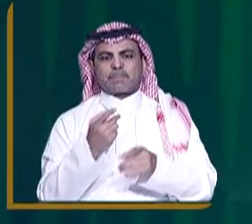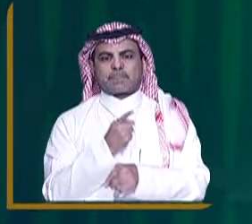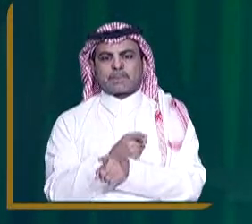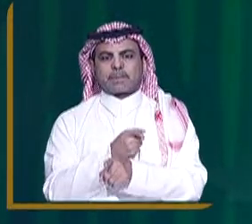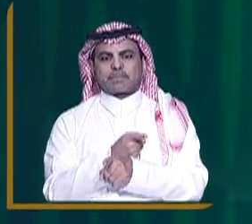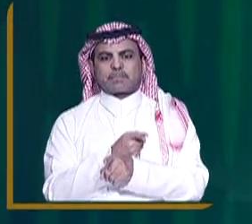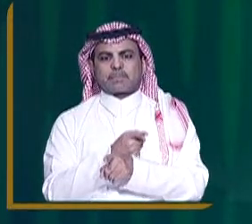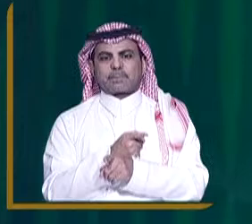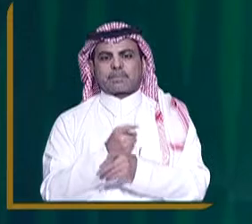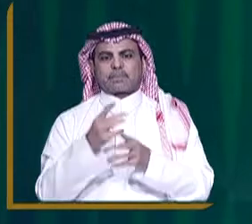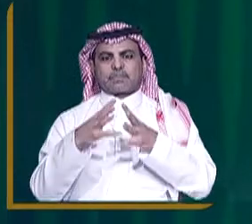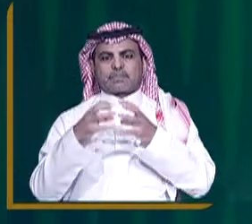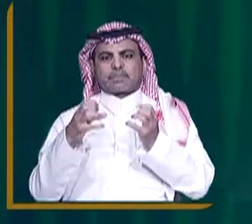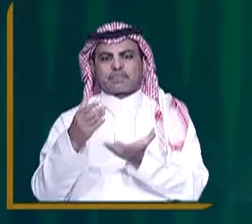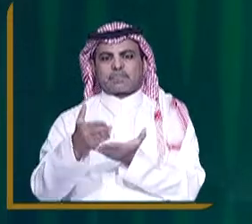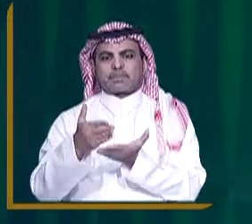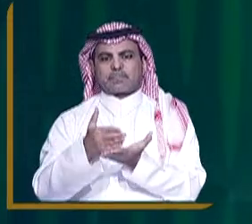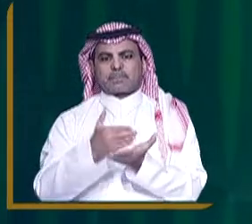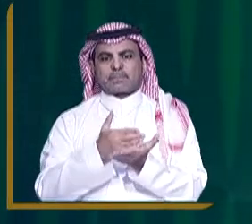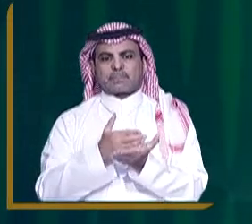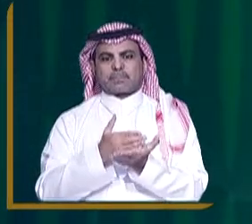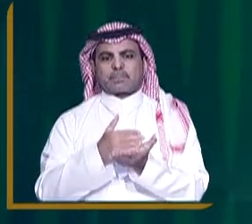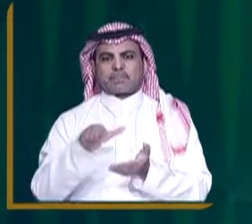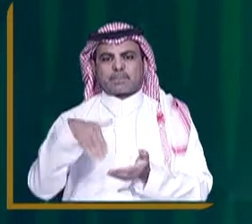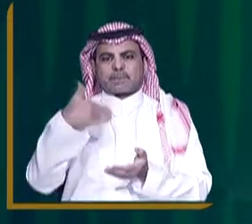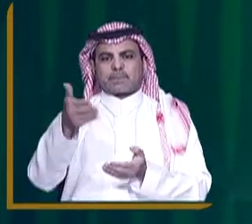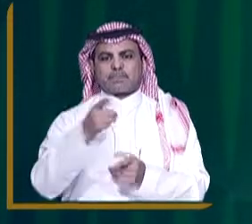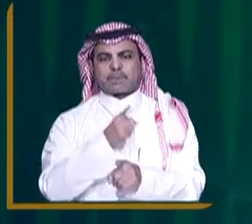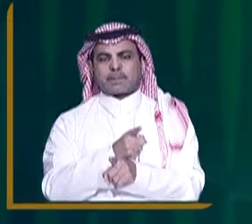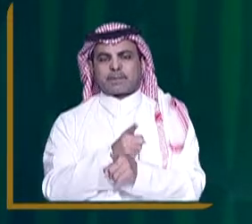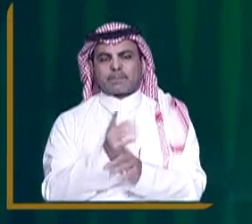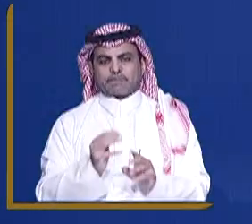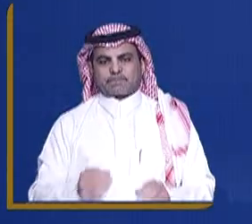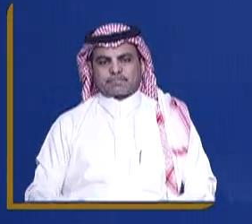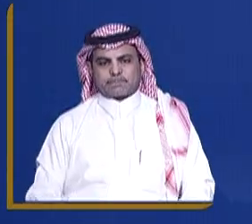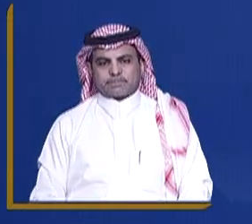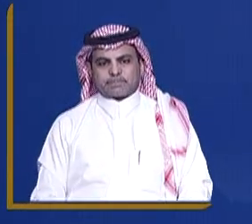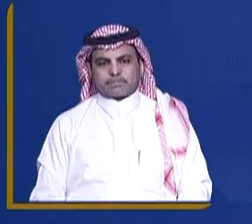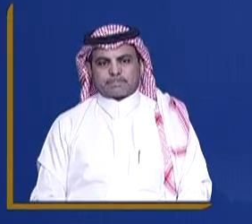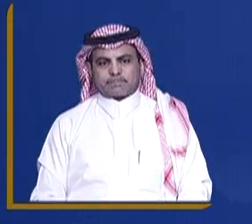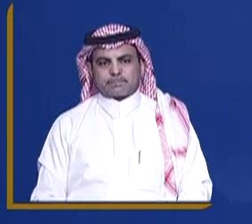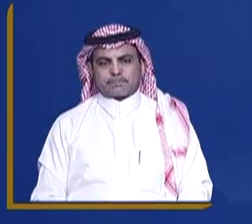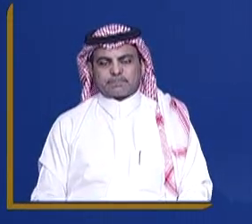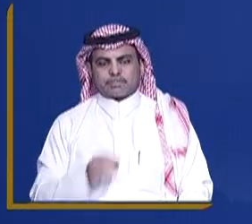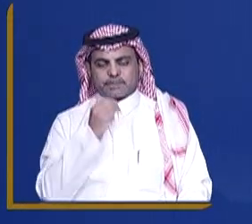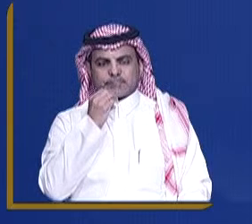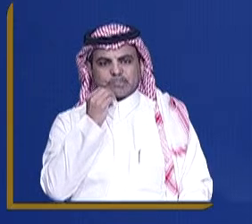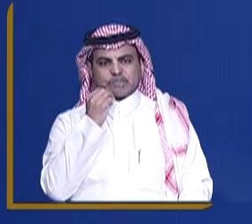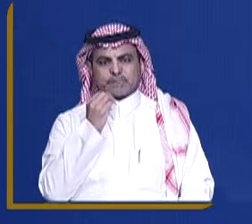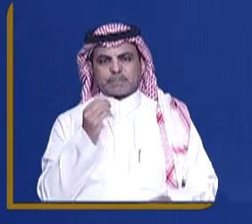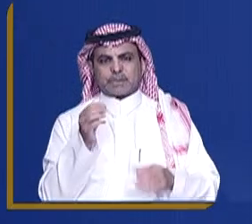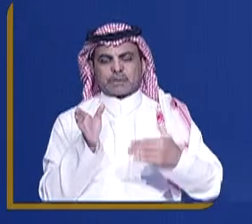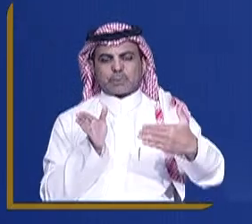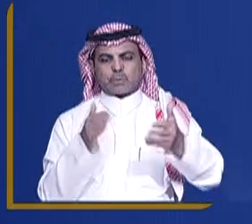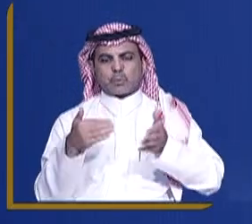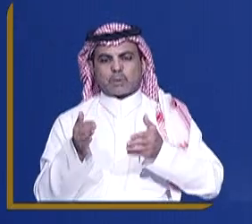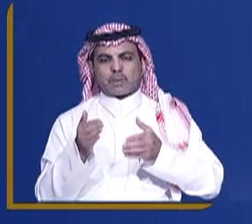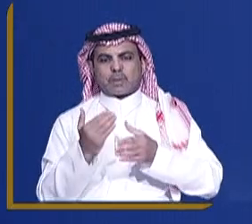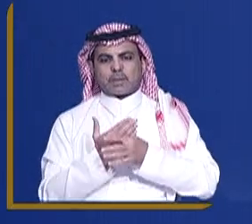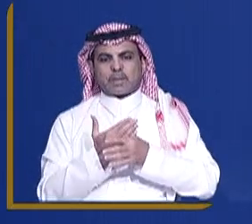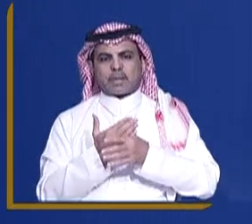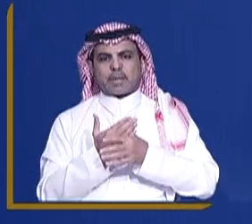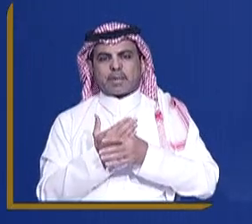التعليم، تفاصيل أكثر عن هذا الصندوق وماذا ينتظر المعلمون منه؟ طبعا الصندوق هو كيان غير ربحي